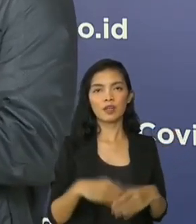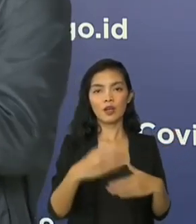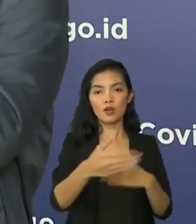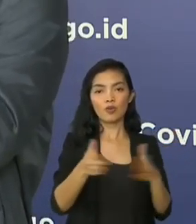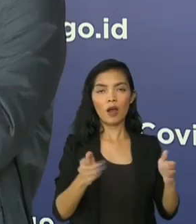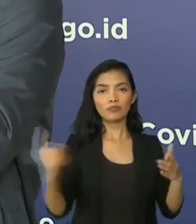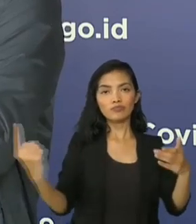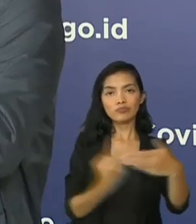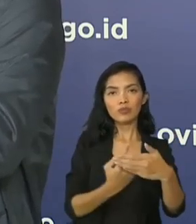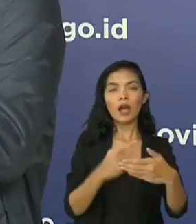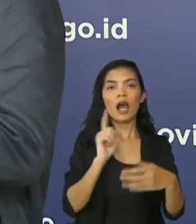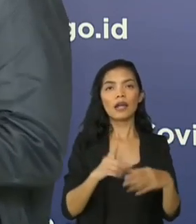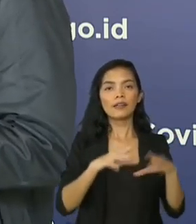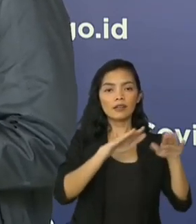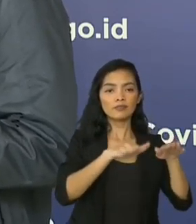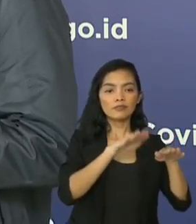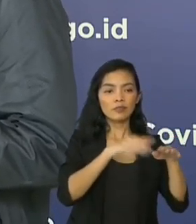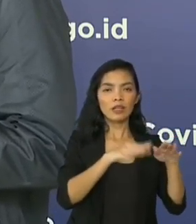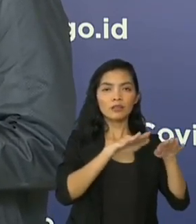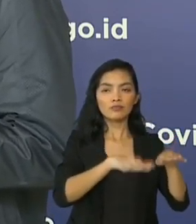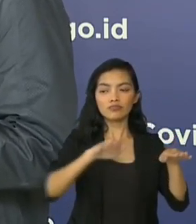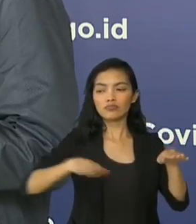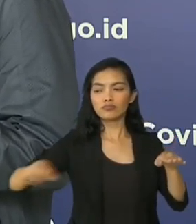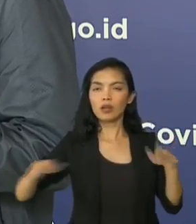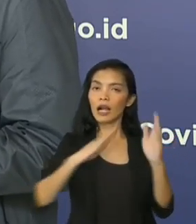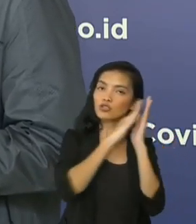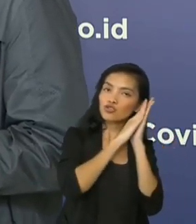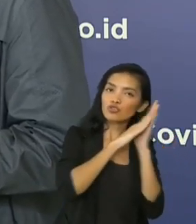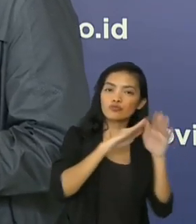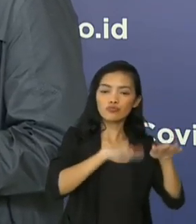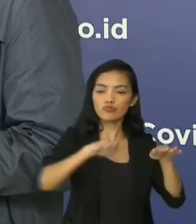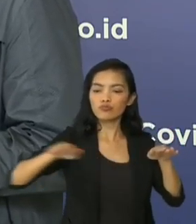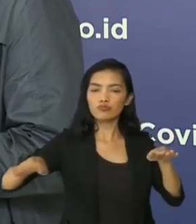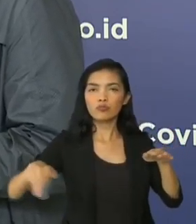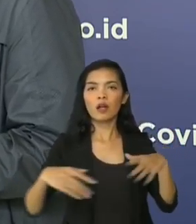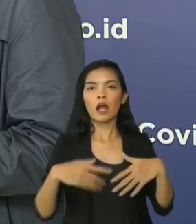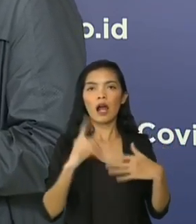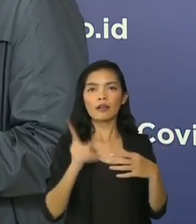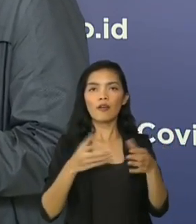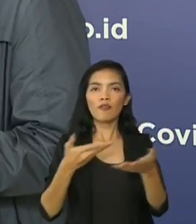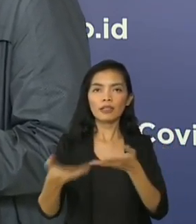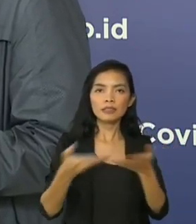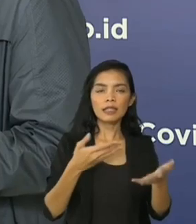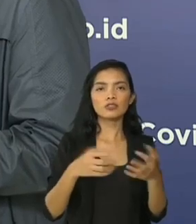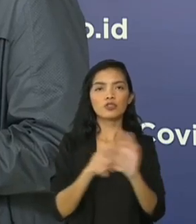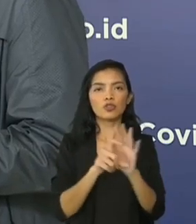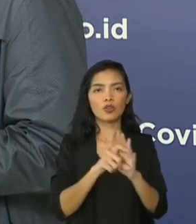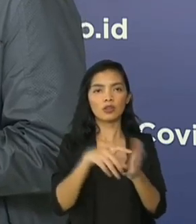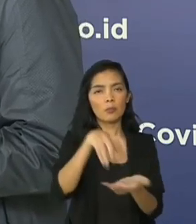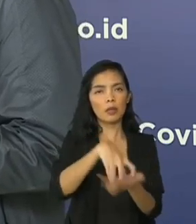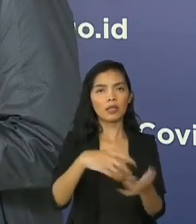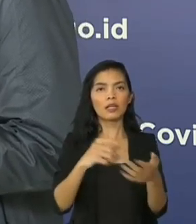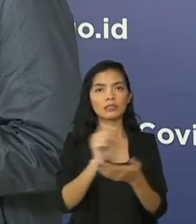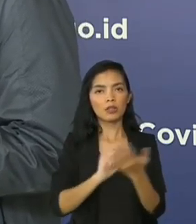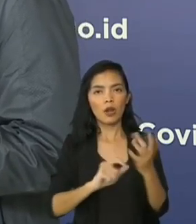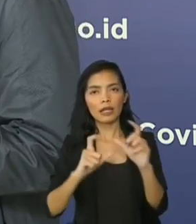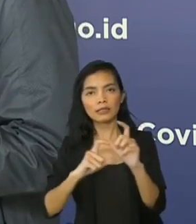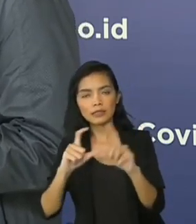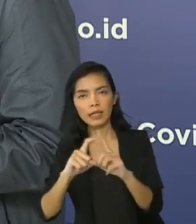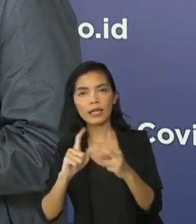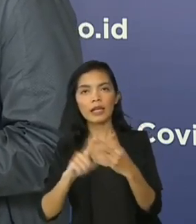tidur ada fasilitas dan tempat-tempat yang dipakai misalnya sekolah SD PAUD ruang balai